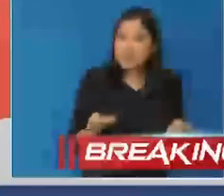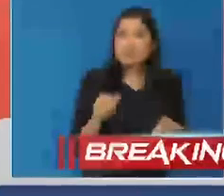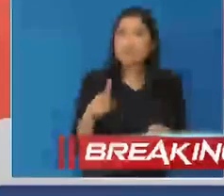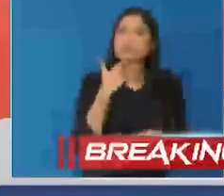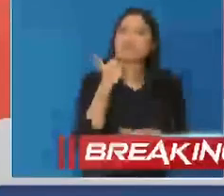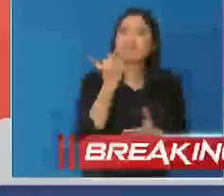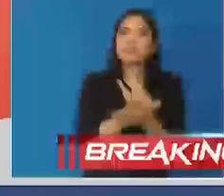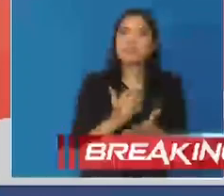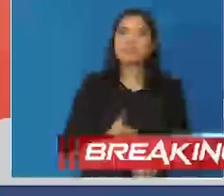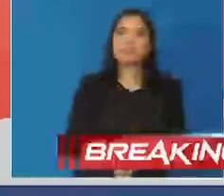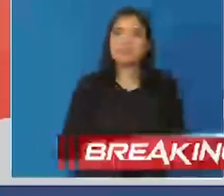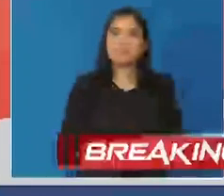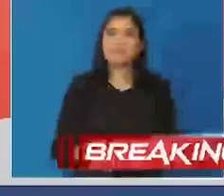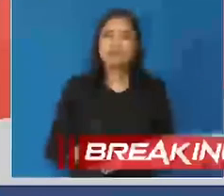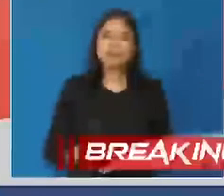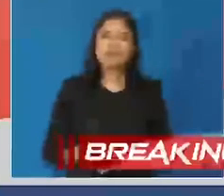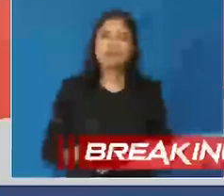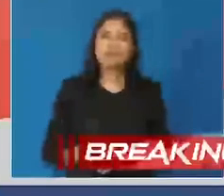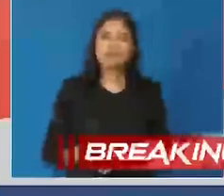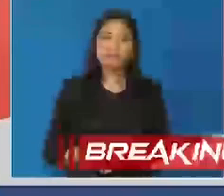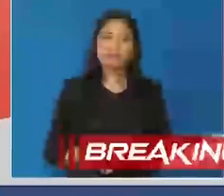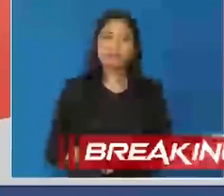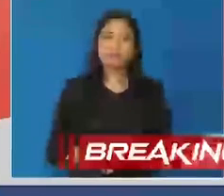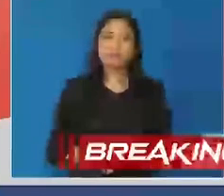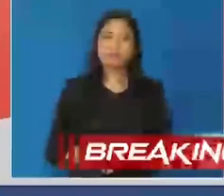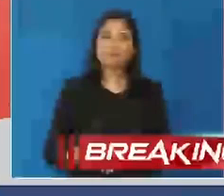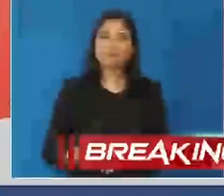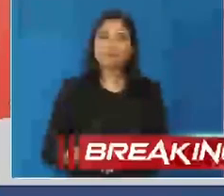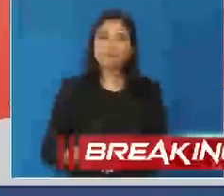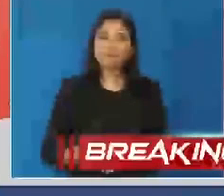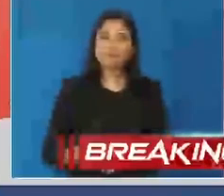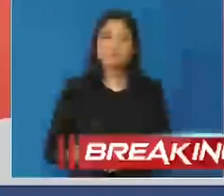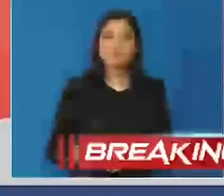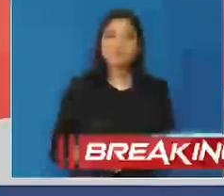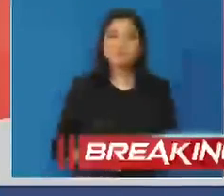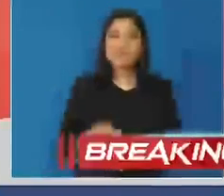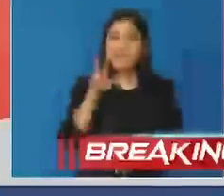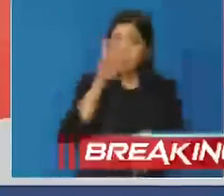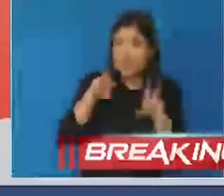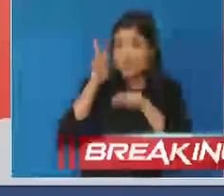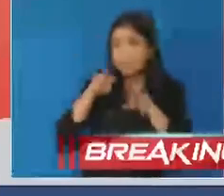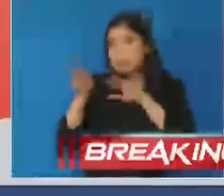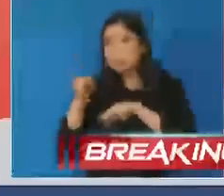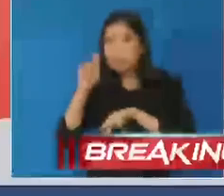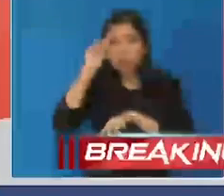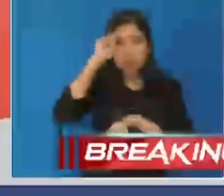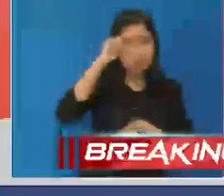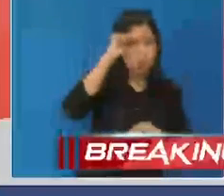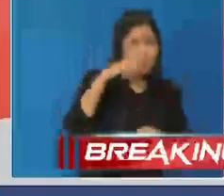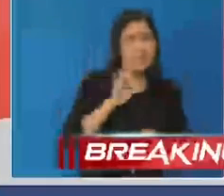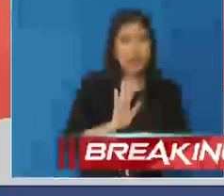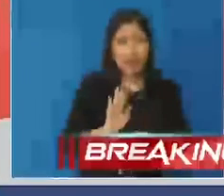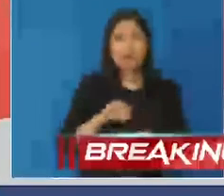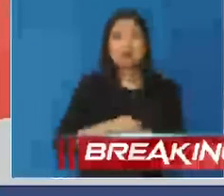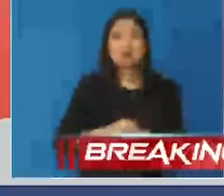kaitan penanganan kofit 19 tidak perlu mencari sesuatu yang sulit karena secara